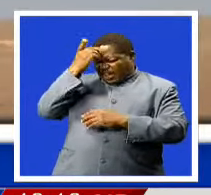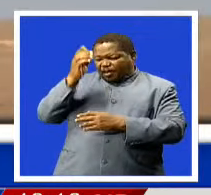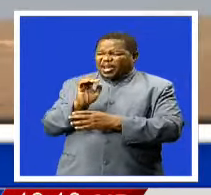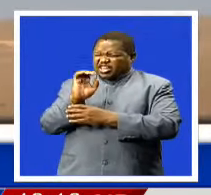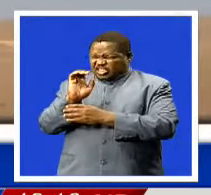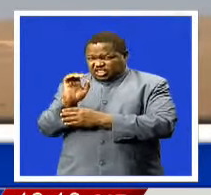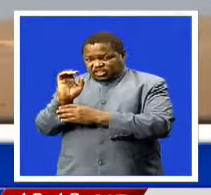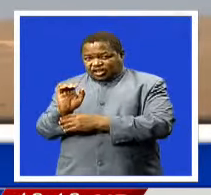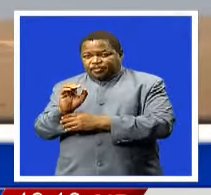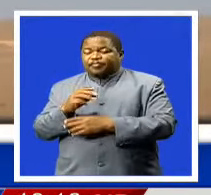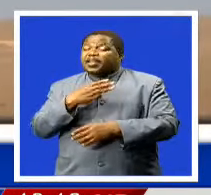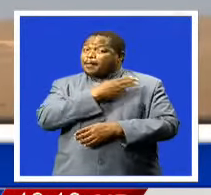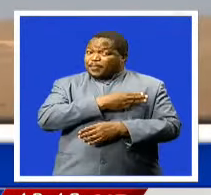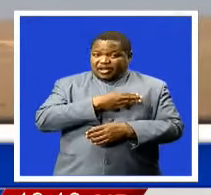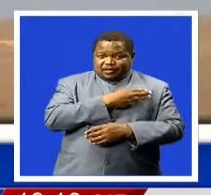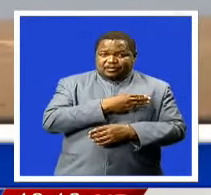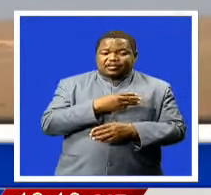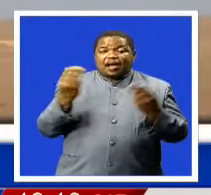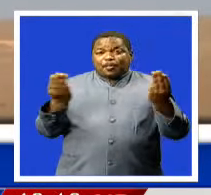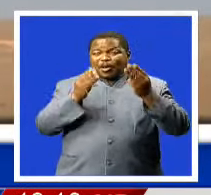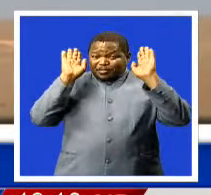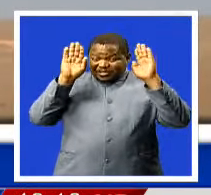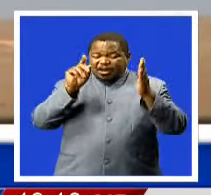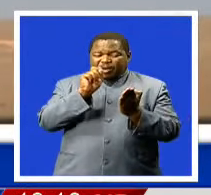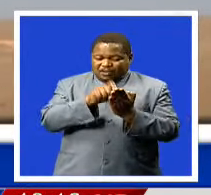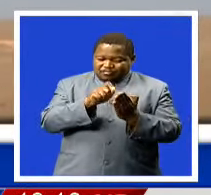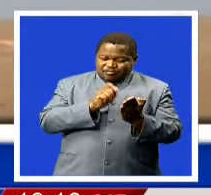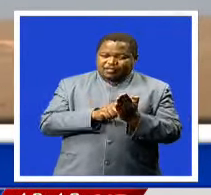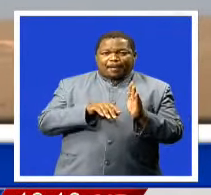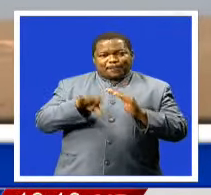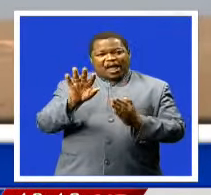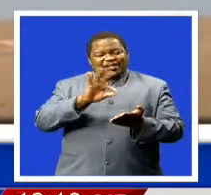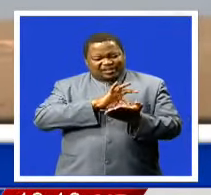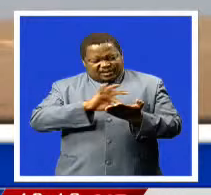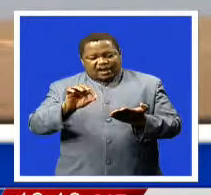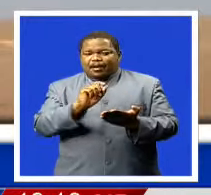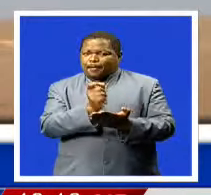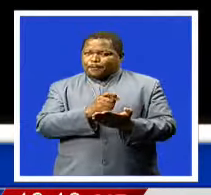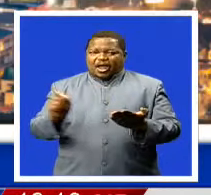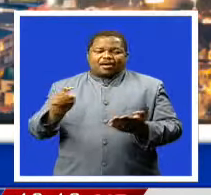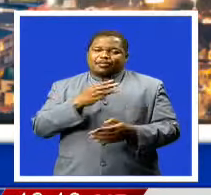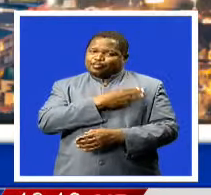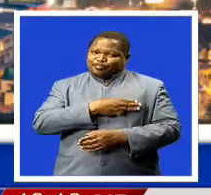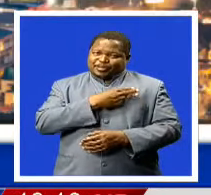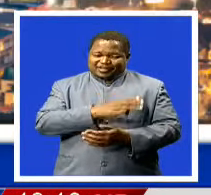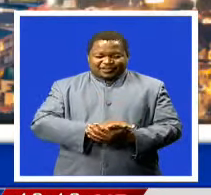sifunde ukukhuluma emaqiniso sifunde nekuhlonipha kwekuthi ke inkosi yini evini